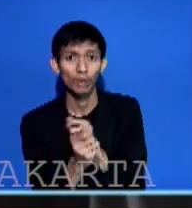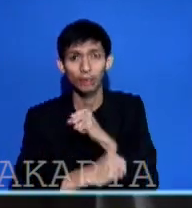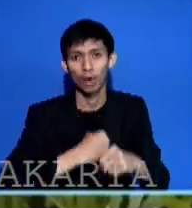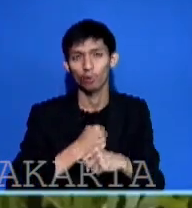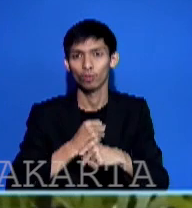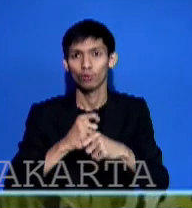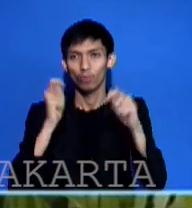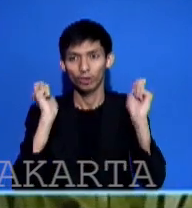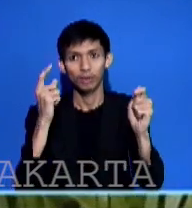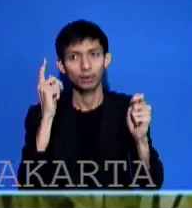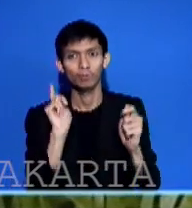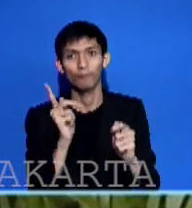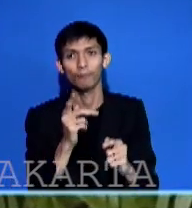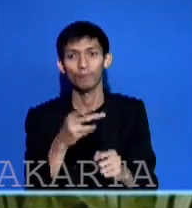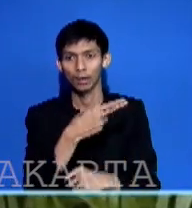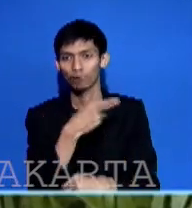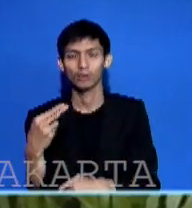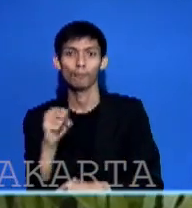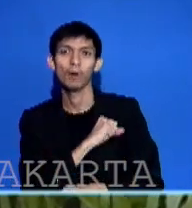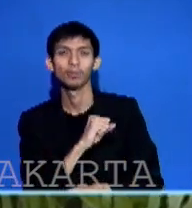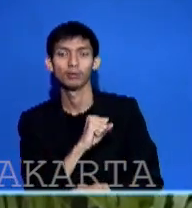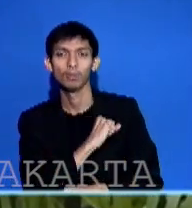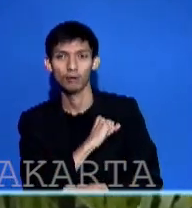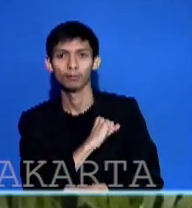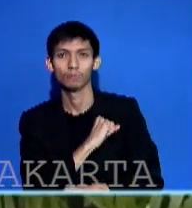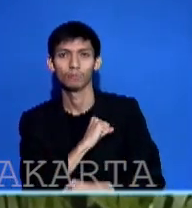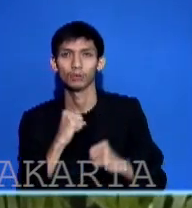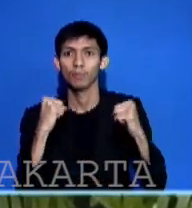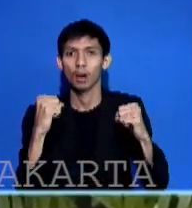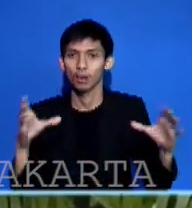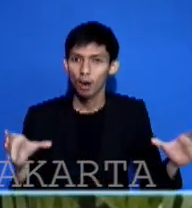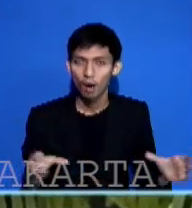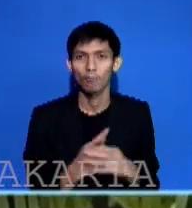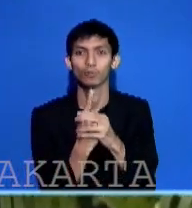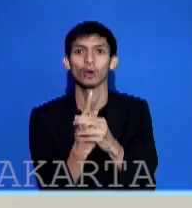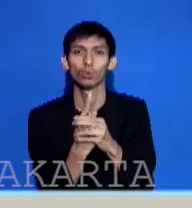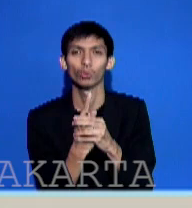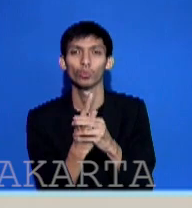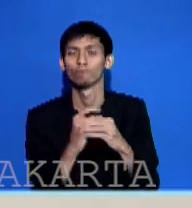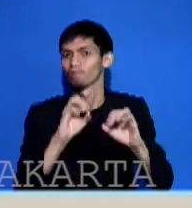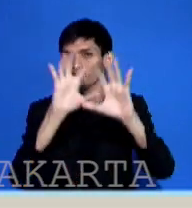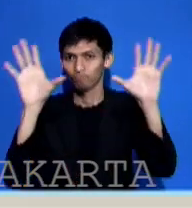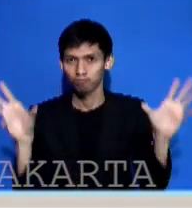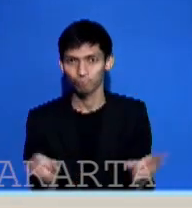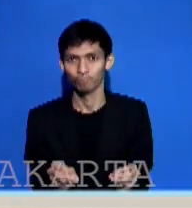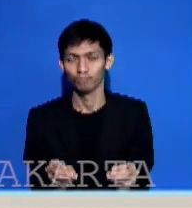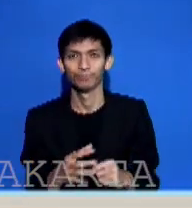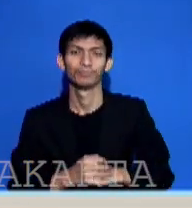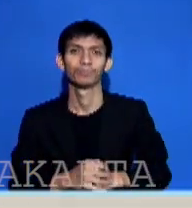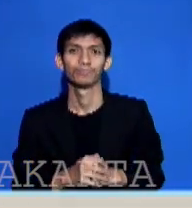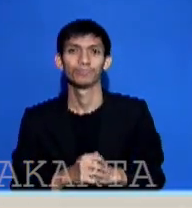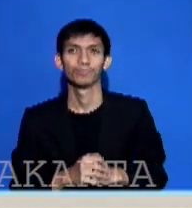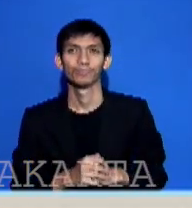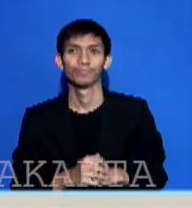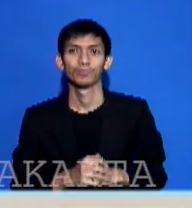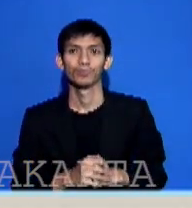nilai-nilai keindonesiaan yang dijiwai semangat persatuan dan kesatuan dalam keberagaman. Alhamdulillah hari ini sudah